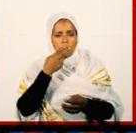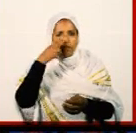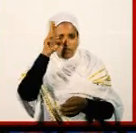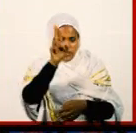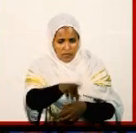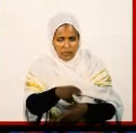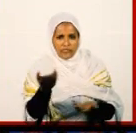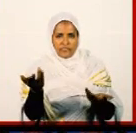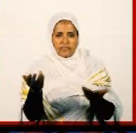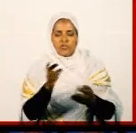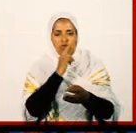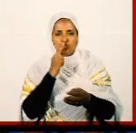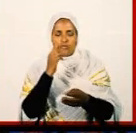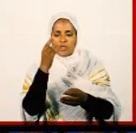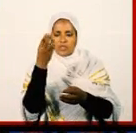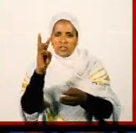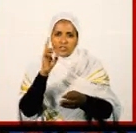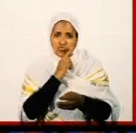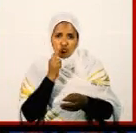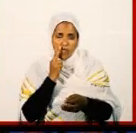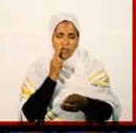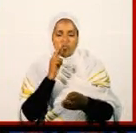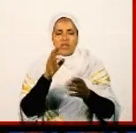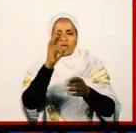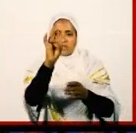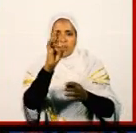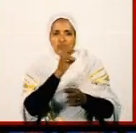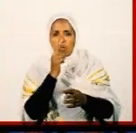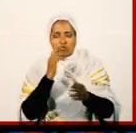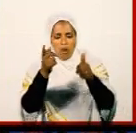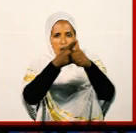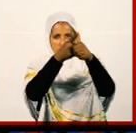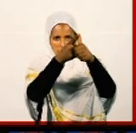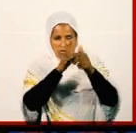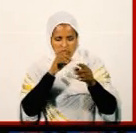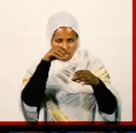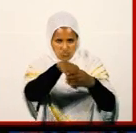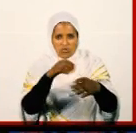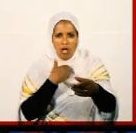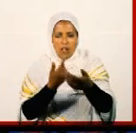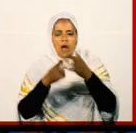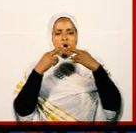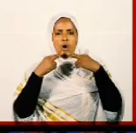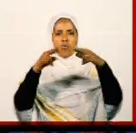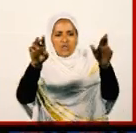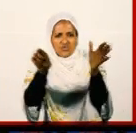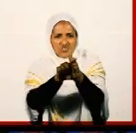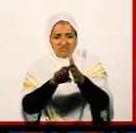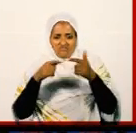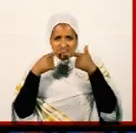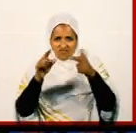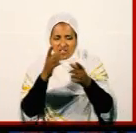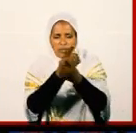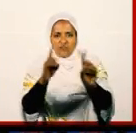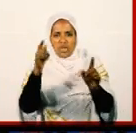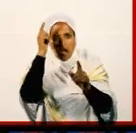ያው የጾመ ፍልሰታ ለማርያም ከሰባቱ አጽዋማት አንዱ ጾም ነው። በአዋጅ ከተደነገገውና በፍትሐ